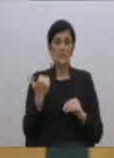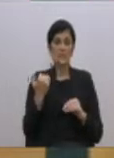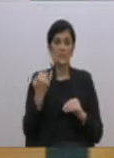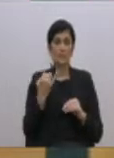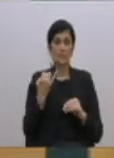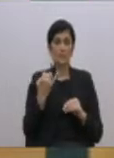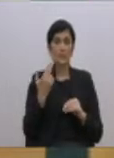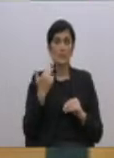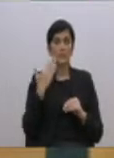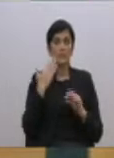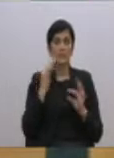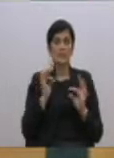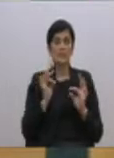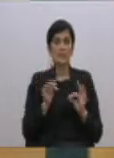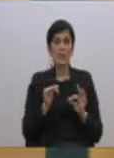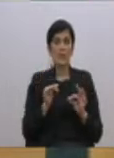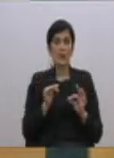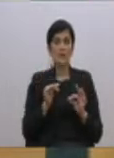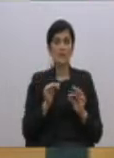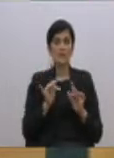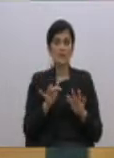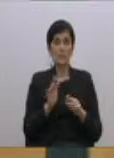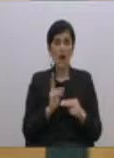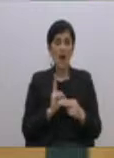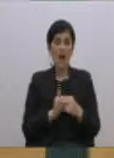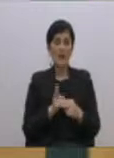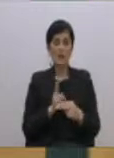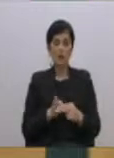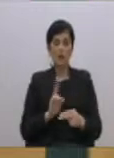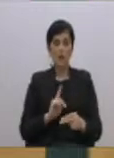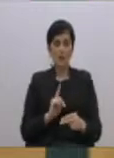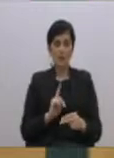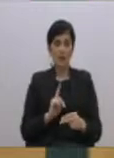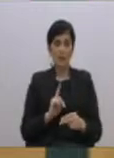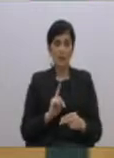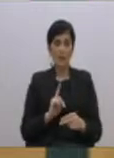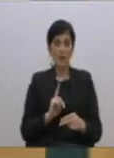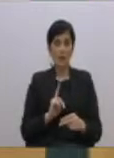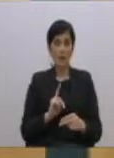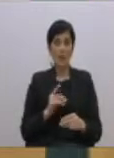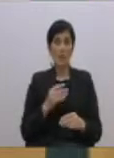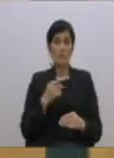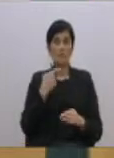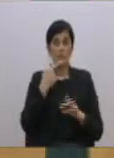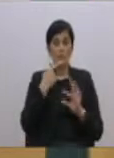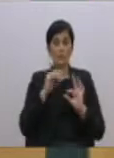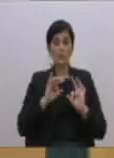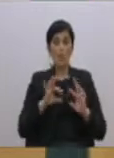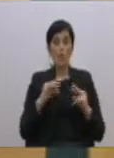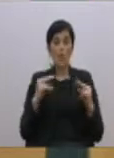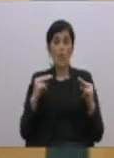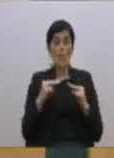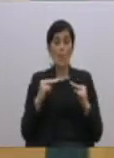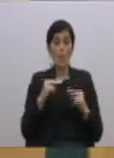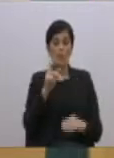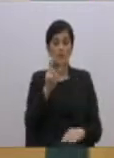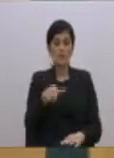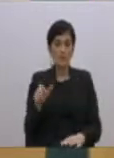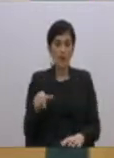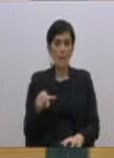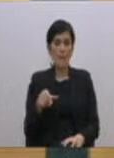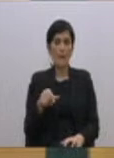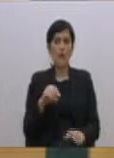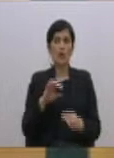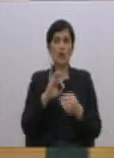ინტერესი და სამართალწარმოების არ შეფერხება. Რომ მოგეხსენებათ, მოწმეები,